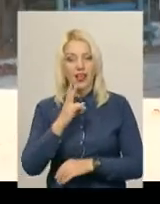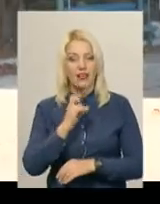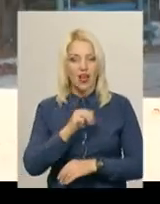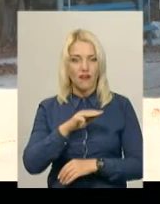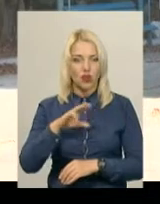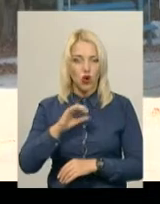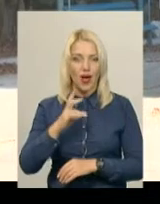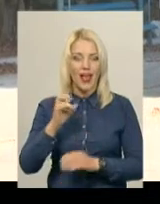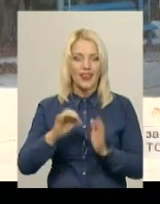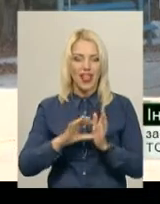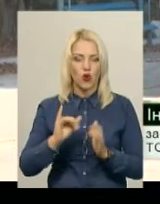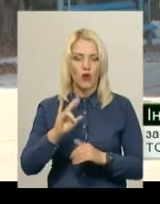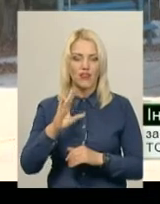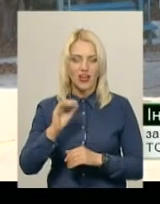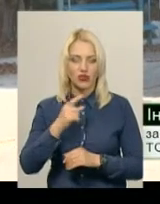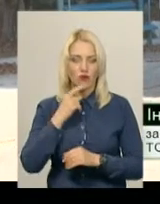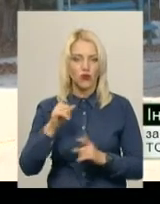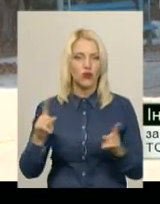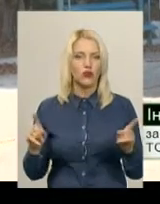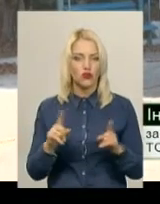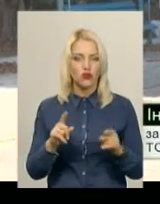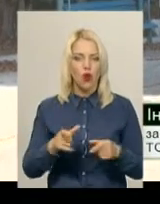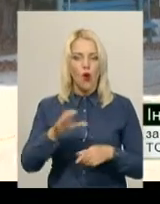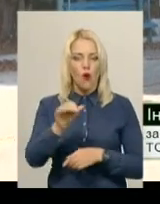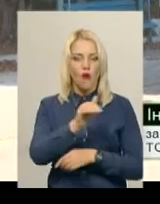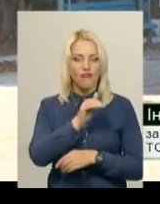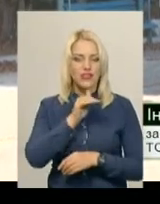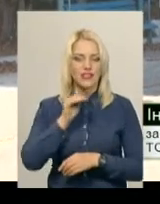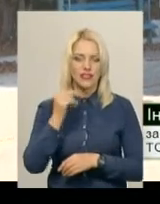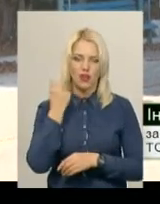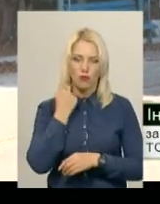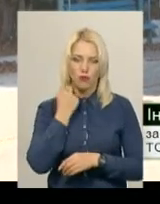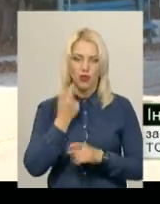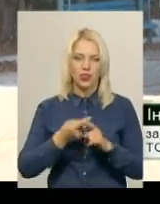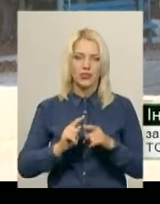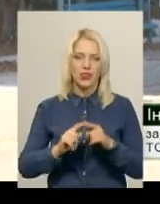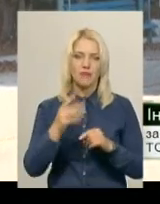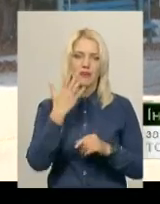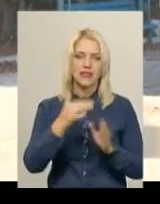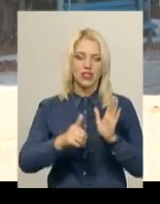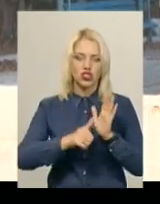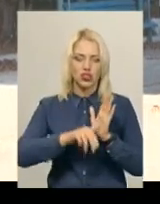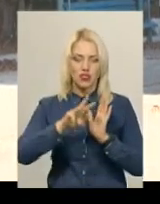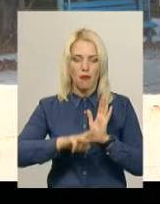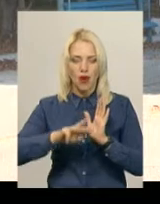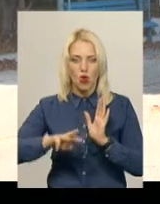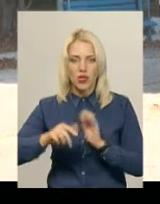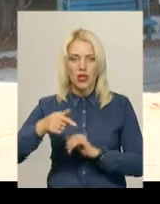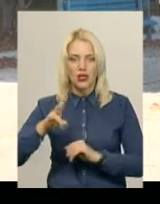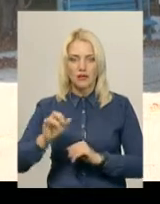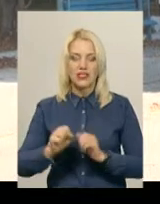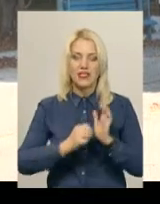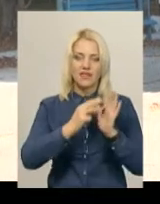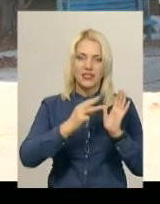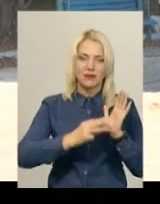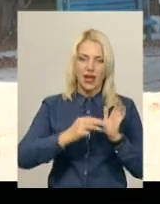борг нашого підприємства на сайті НАК «Нафтогаза» – це 56 мільйонів гривень. За 2018 рік борг